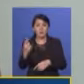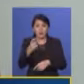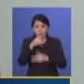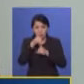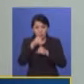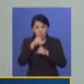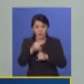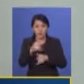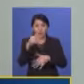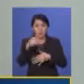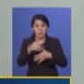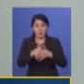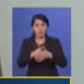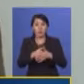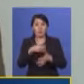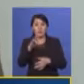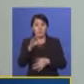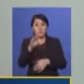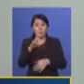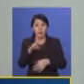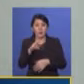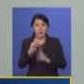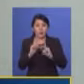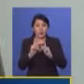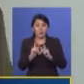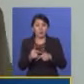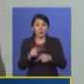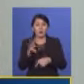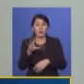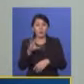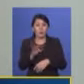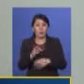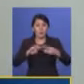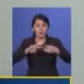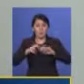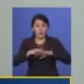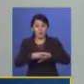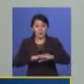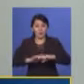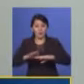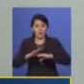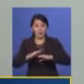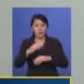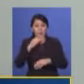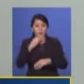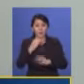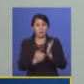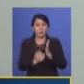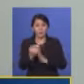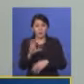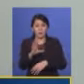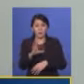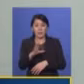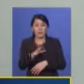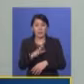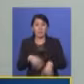алмайды. Кірген күннің өзінде монополистердің айтқанына көнуге мәжбүр. Біз бұл мәселені қоғамдық кеңесте сан мәрте көтерген едік. Бұл